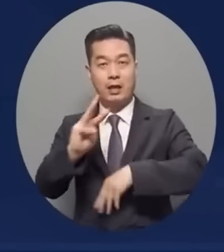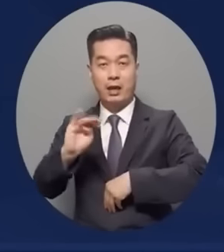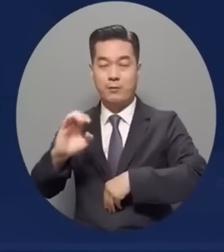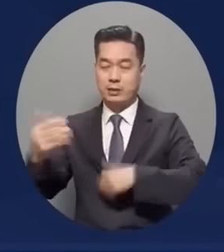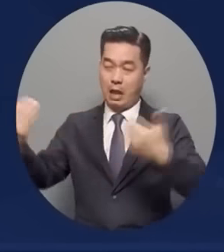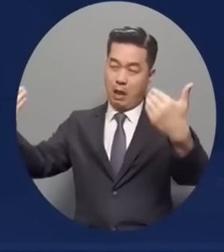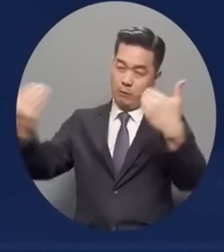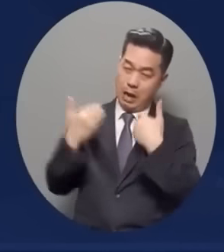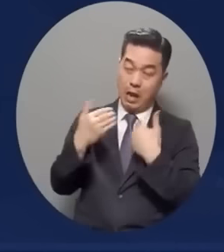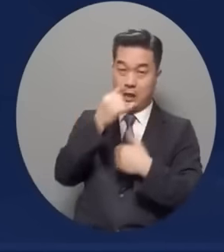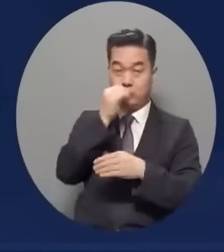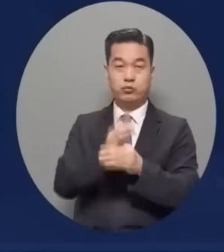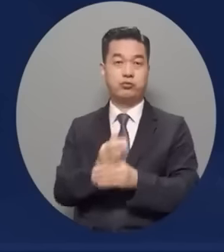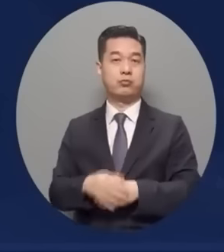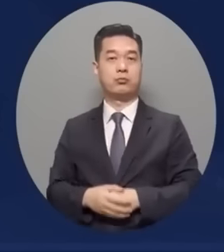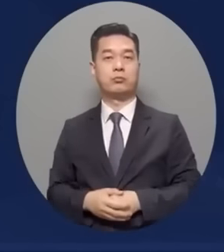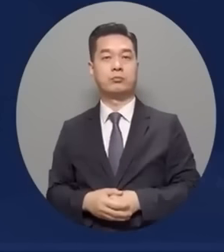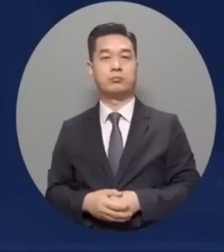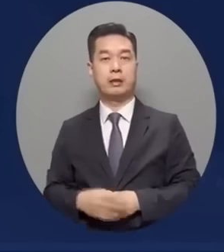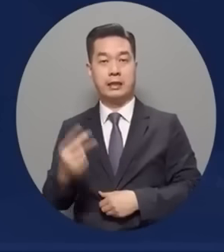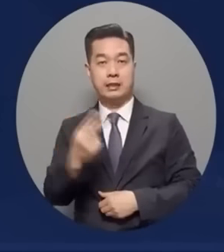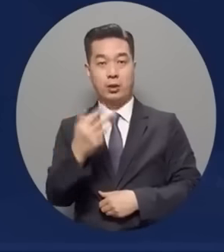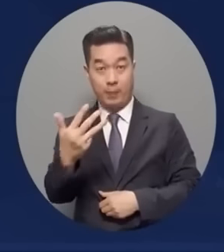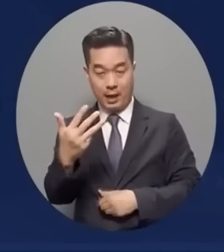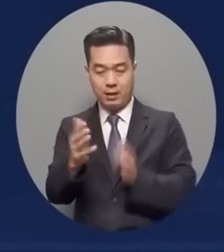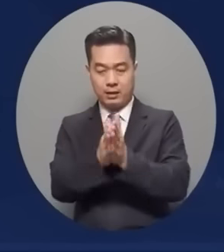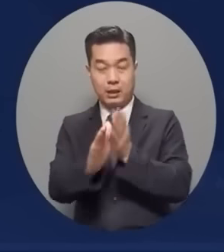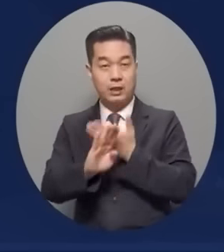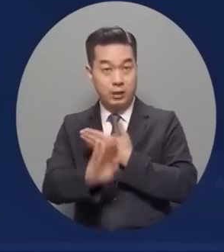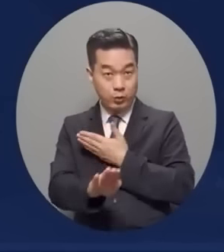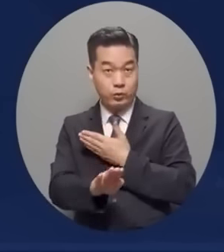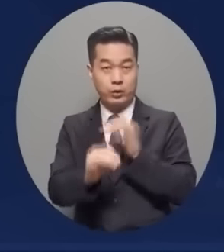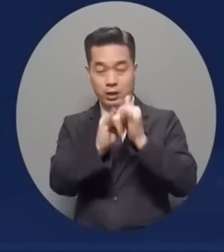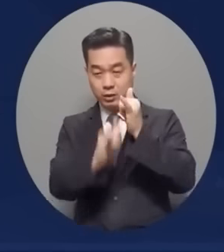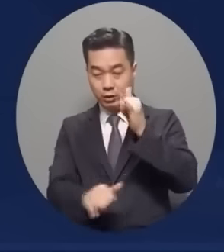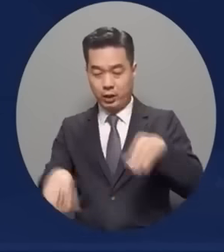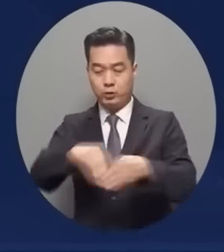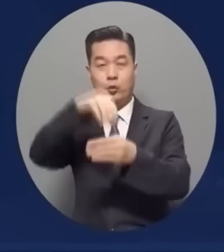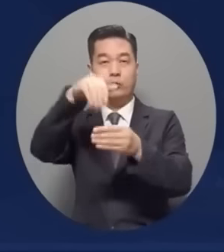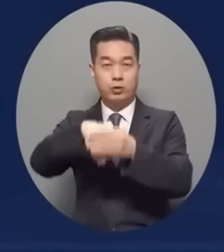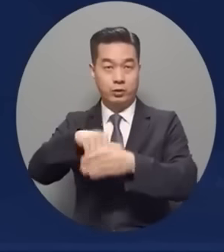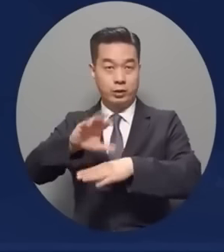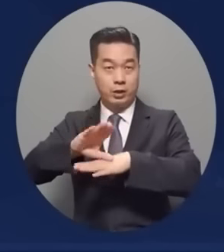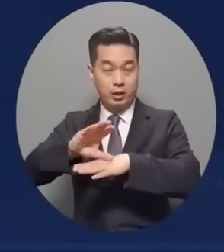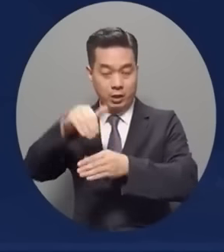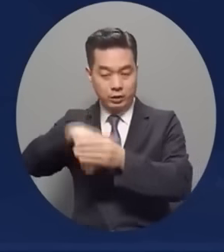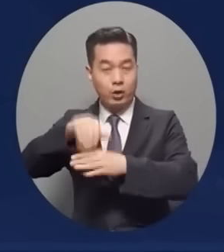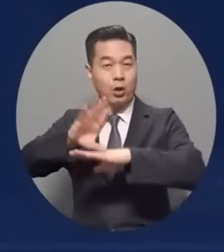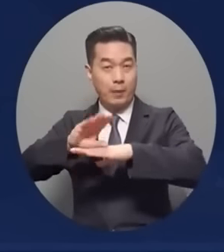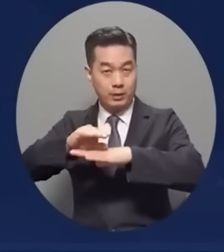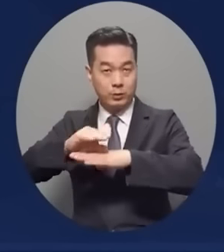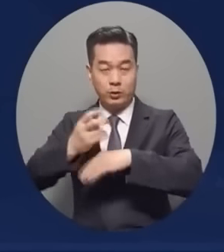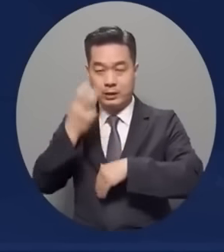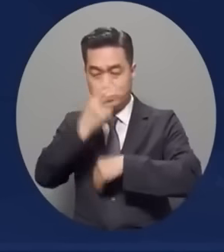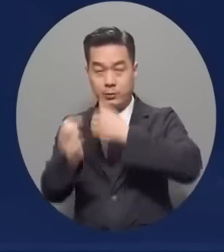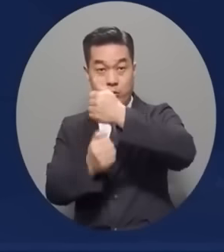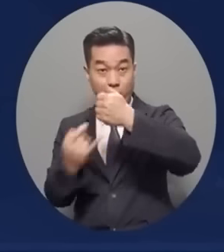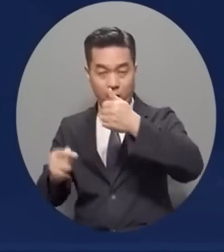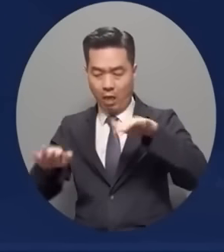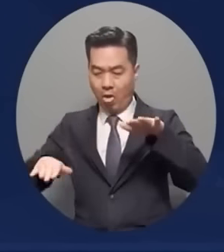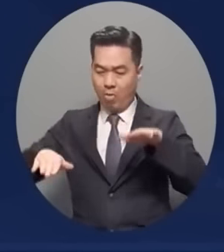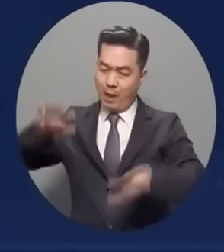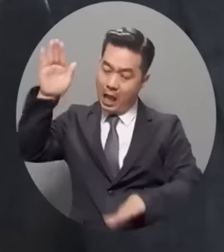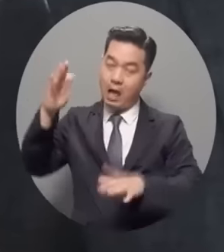몰렸습니다. 특히 2008년 출범 이후 역대 총선 선방심의의 법정 제재 건수와 비교해도